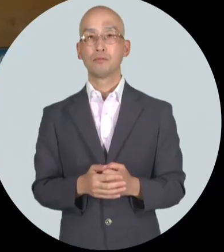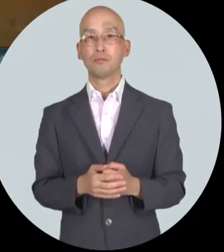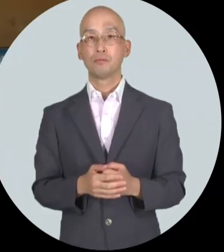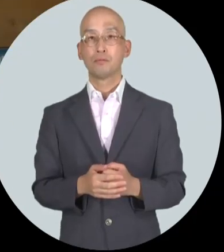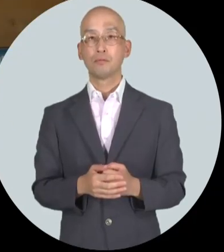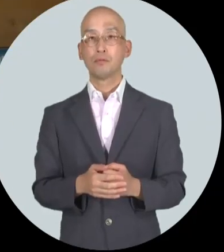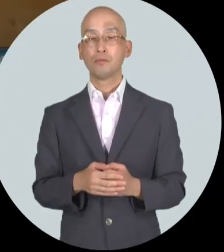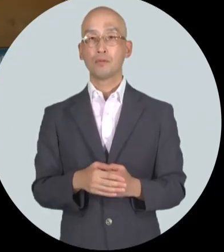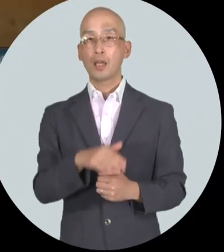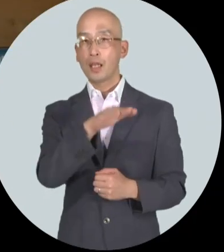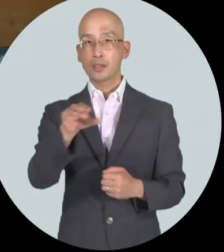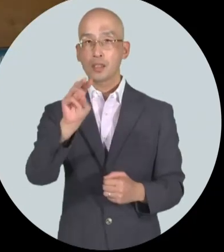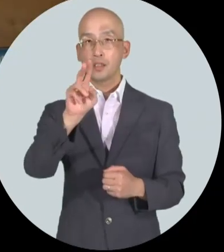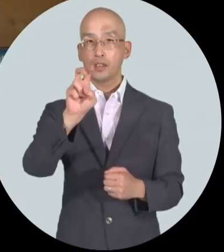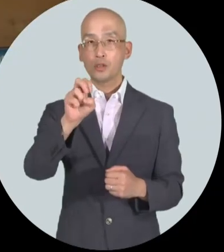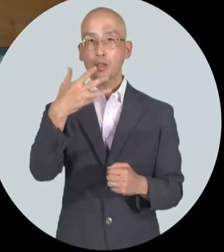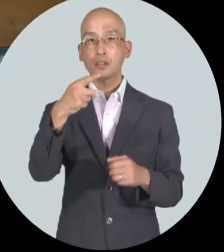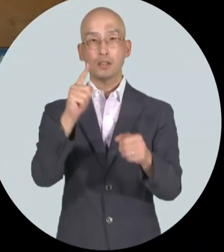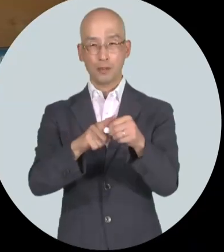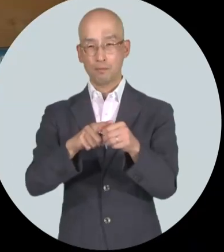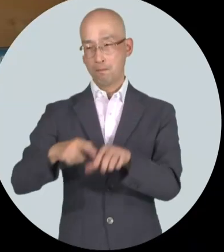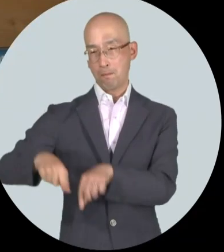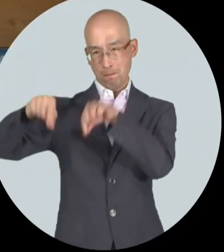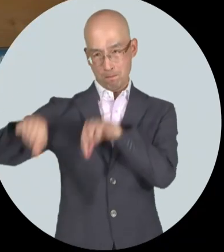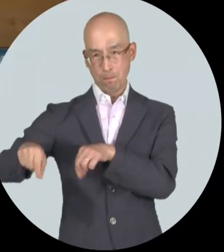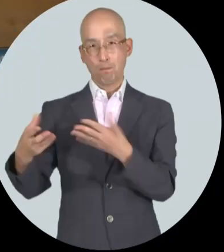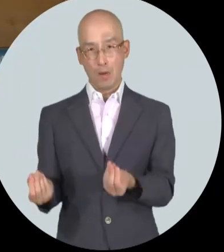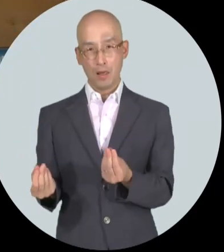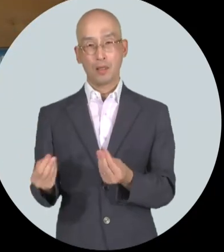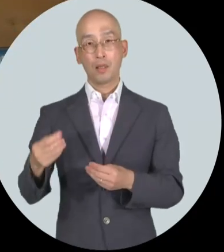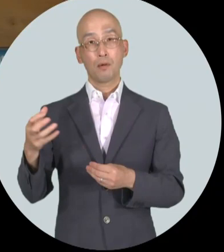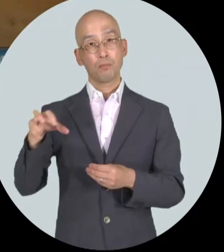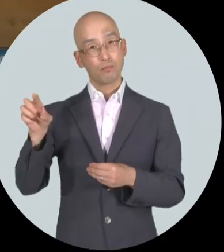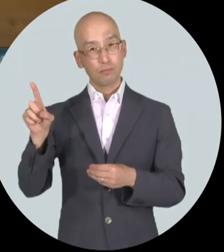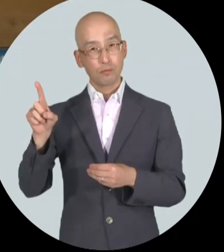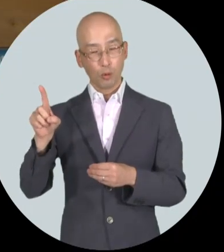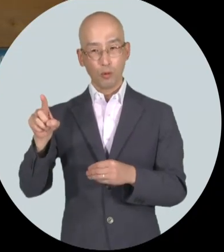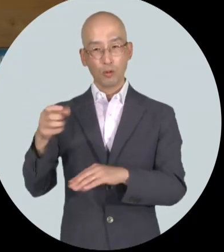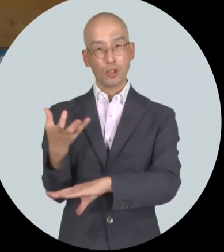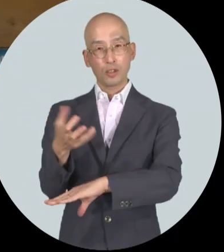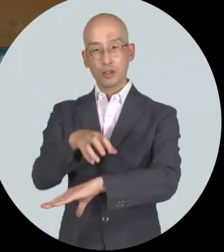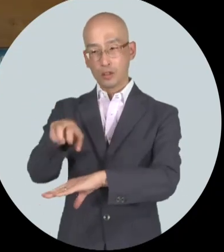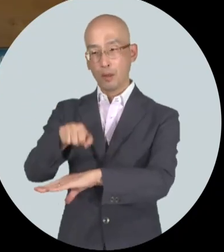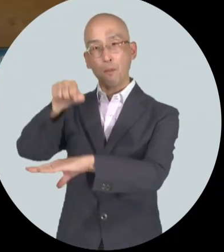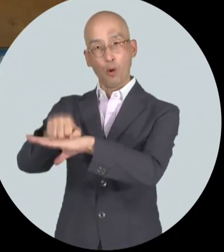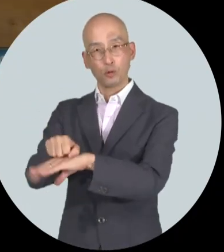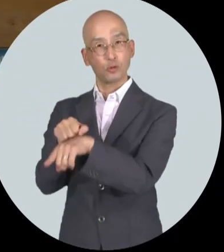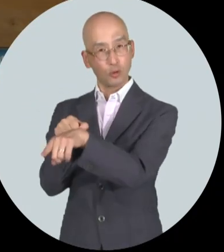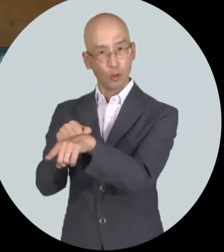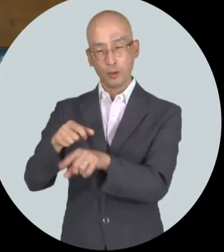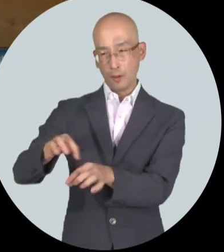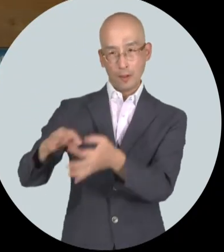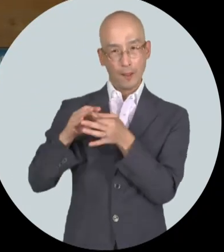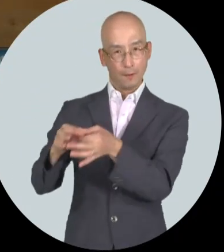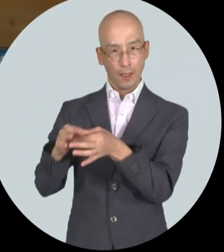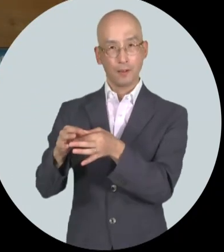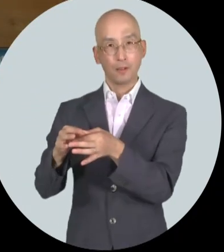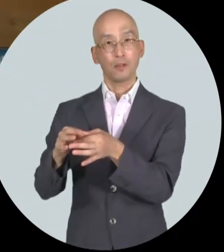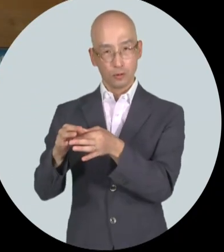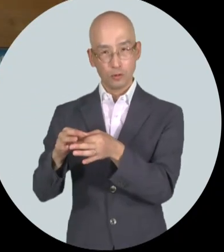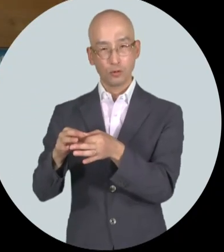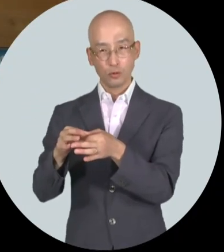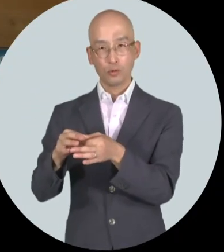平成28年に協定を締結しておりますシンガポールの植物園と連携したラン温室の